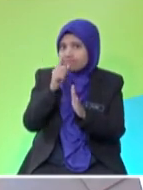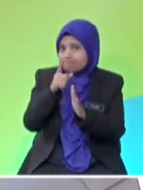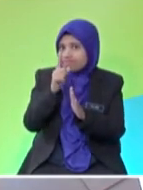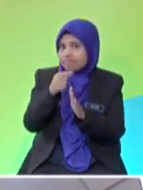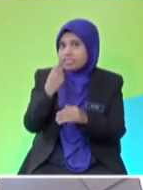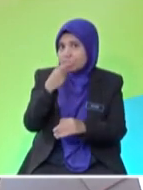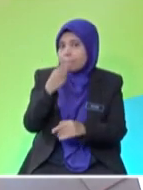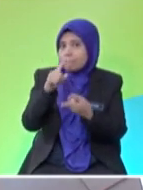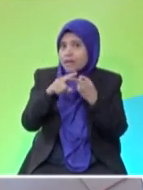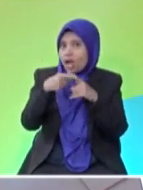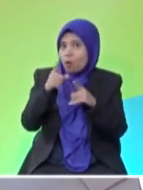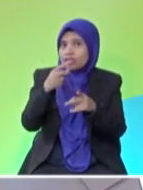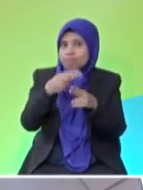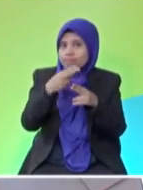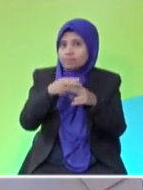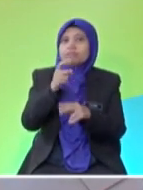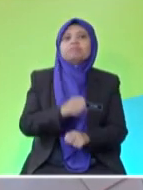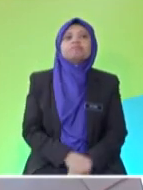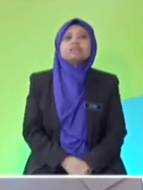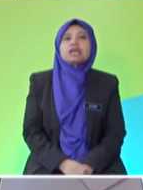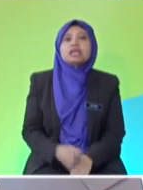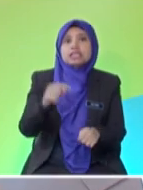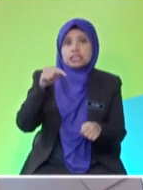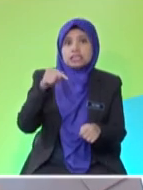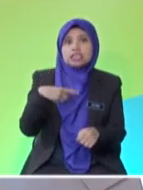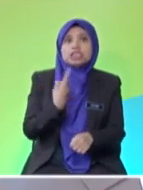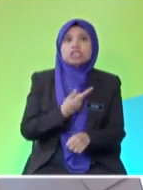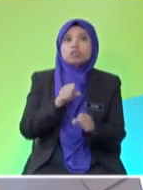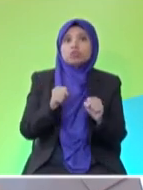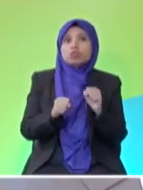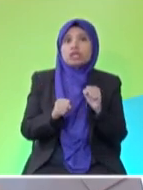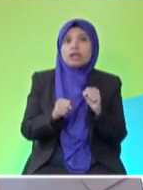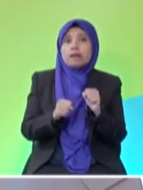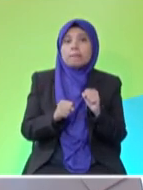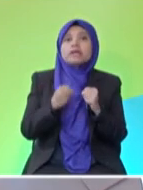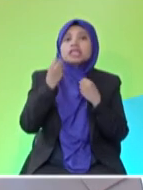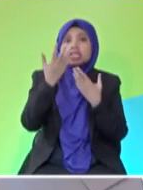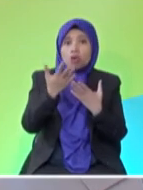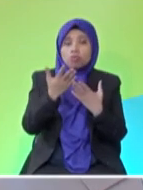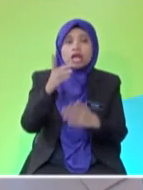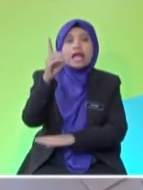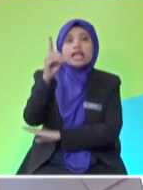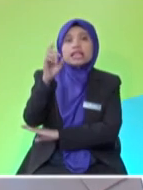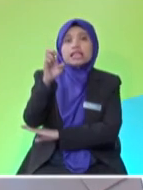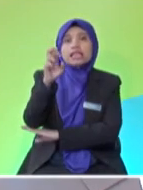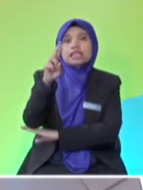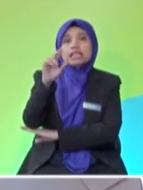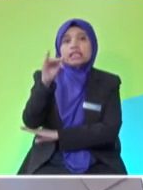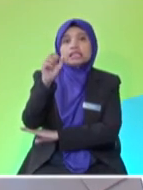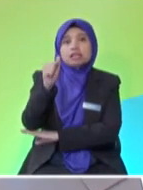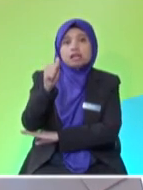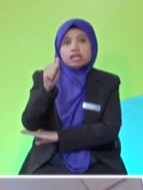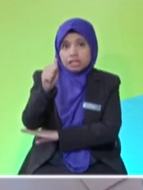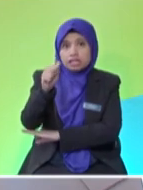Oke jadi di sini kita boleh ketika bahwa dirinya juga boleh diganti boleh